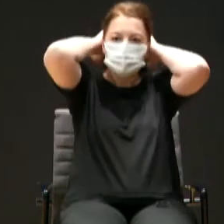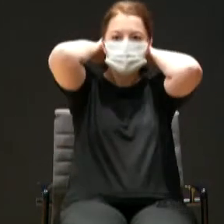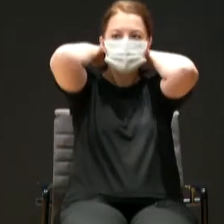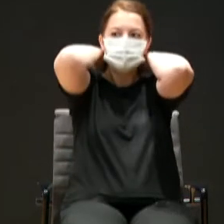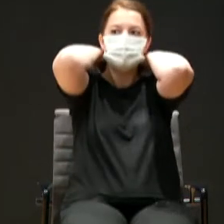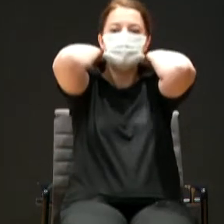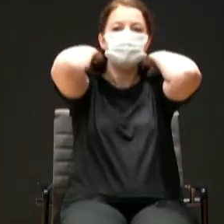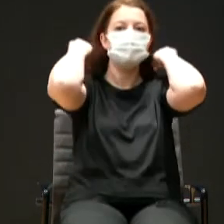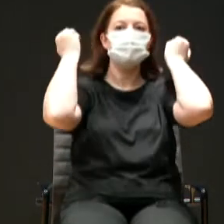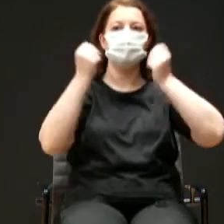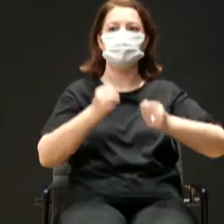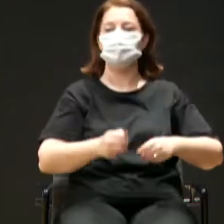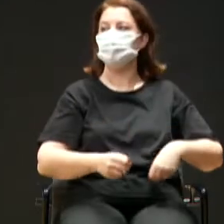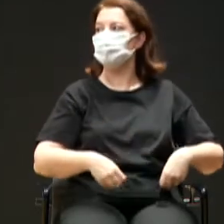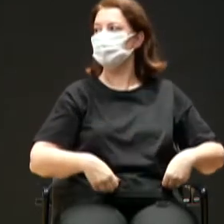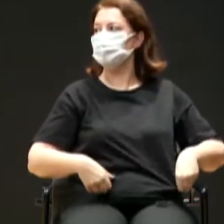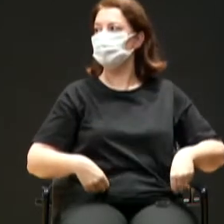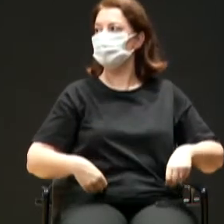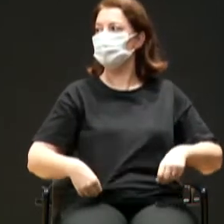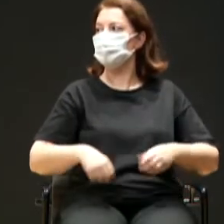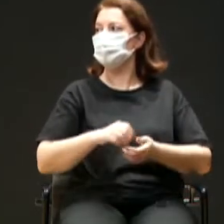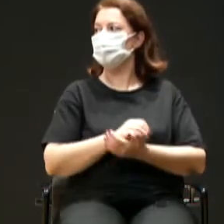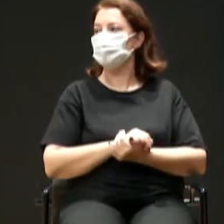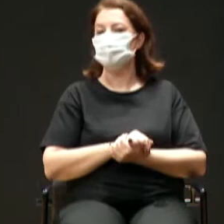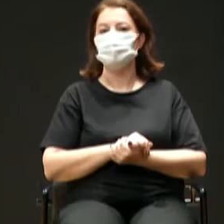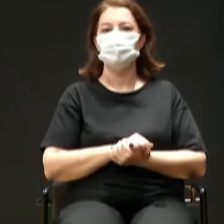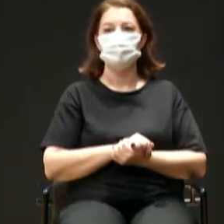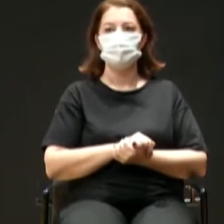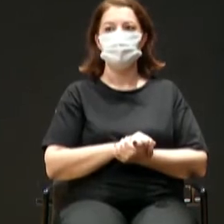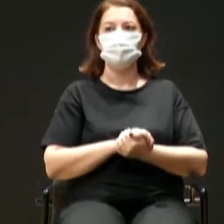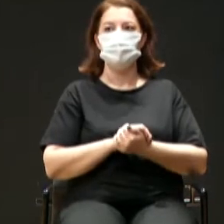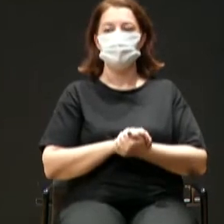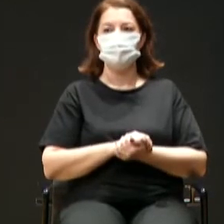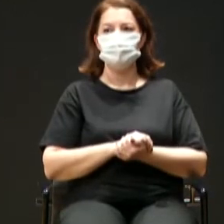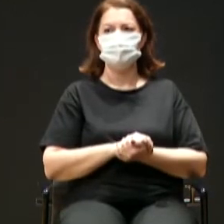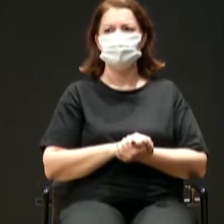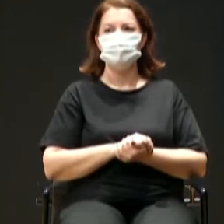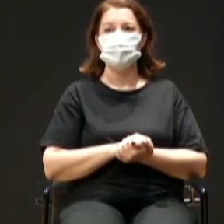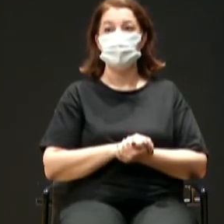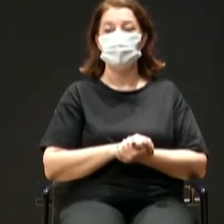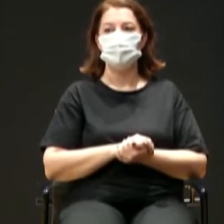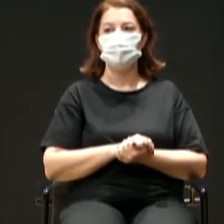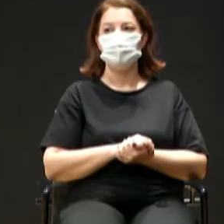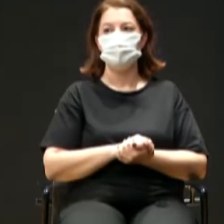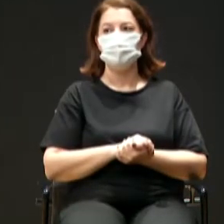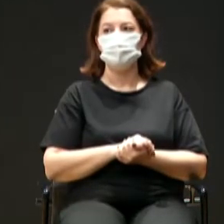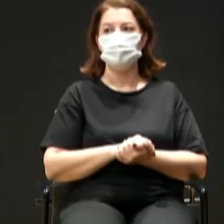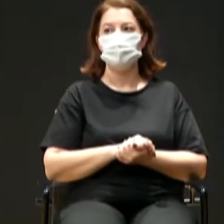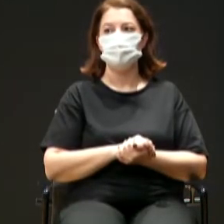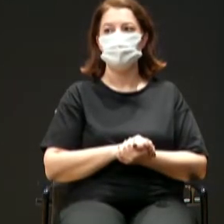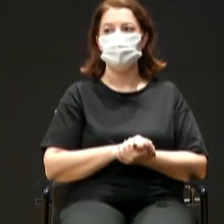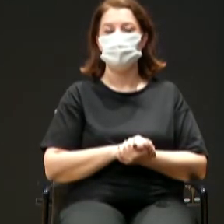Kurban değerli arkadaşlar. Bağış kısmıyla ilgileniyorsun abi. Diğer kısmıyla ilgilenmiyorsun. Ona gülüyorum yani. Değerli arkadaşlar gündem. Evet buyurun Tahir